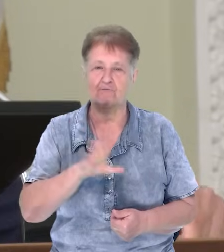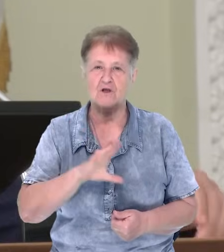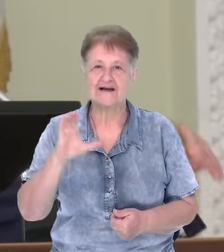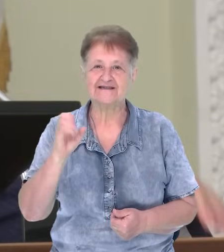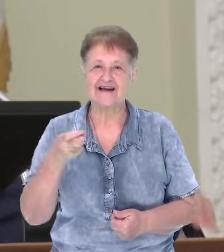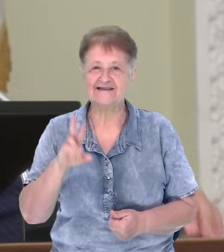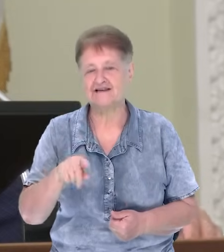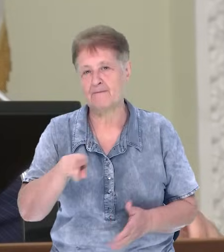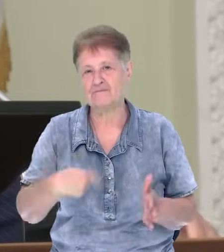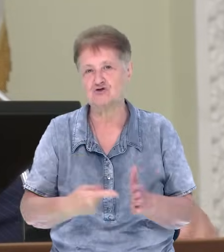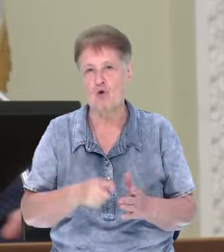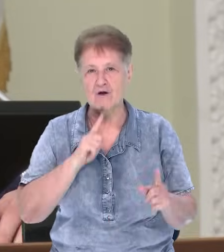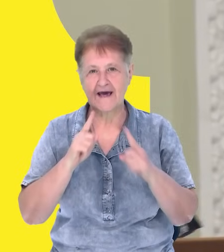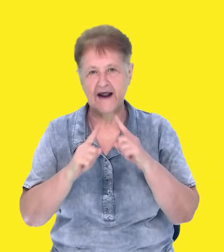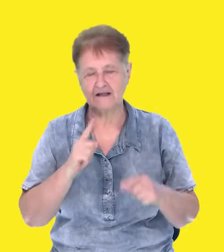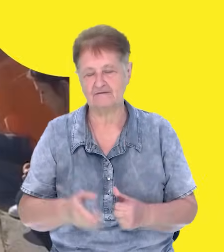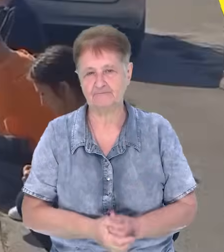сесія Чернігівської міської ради?